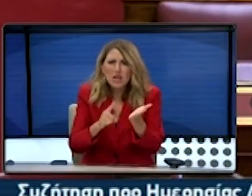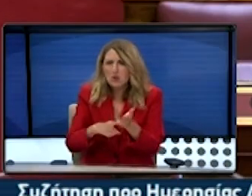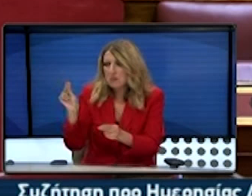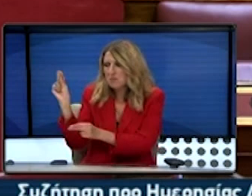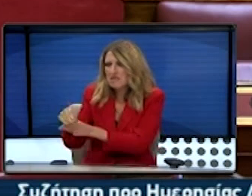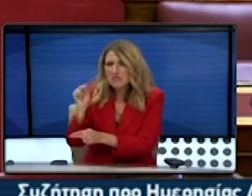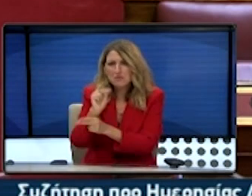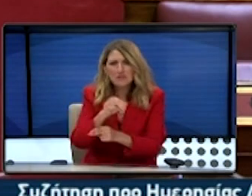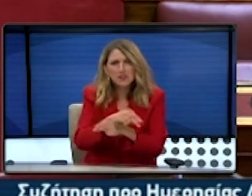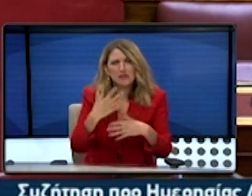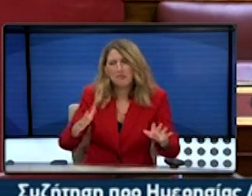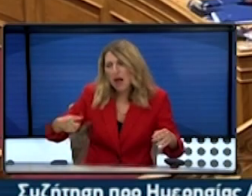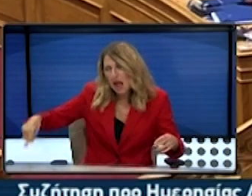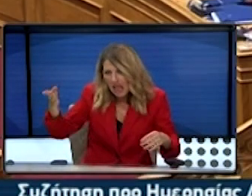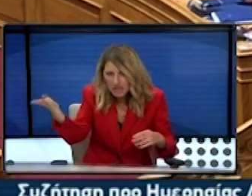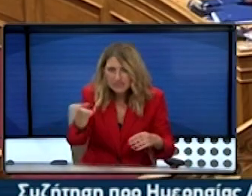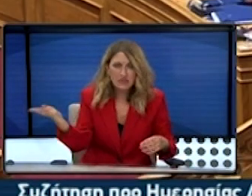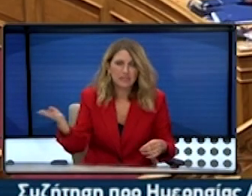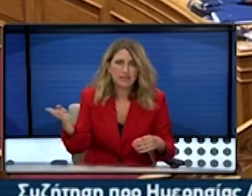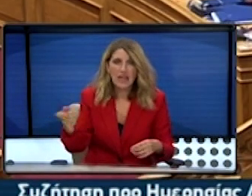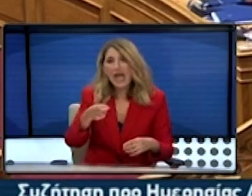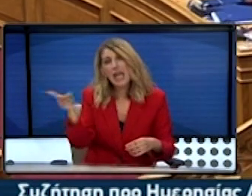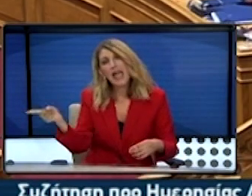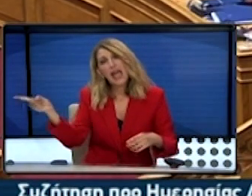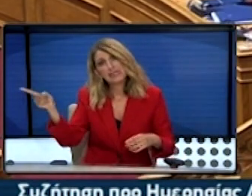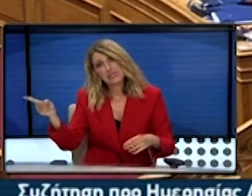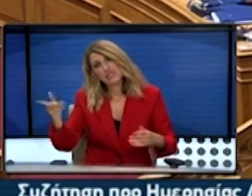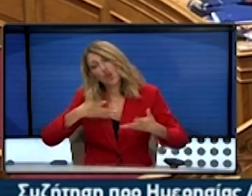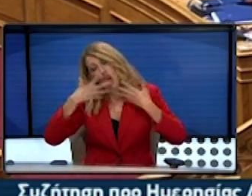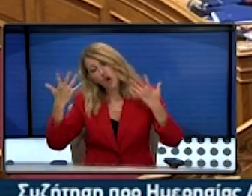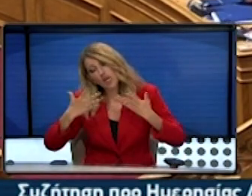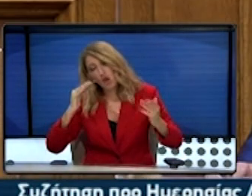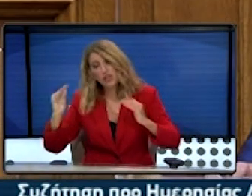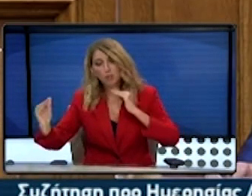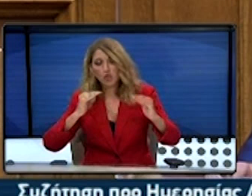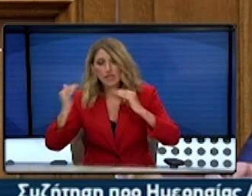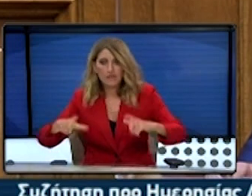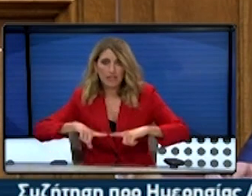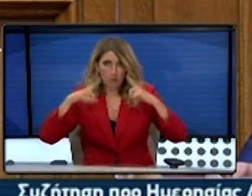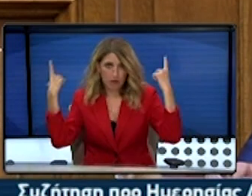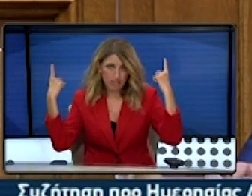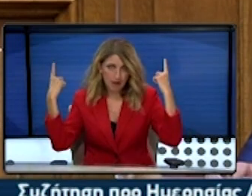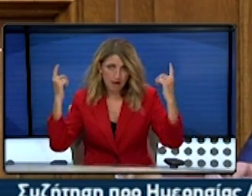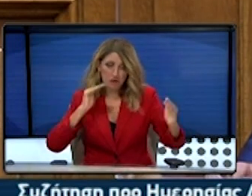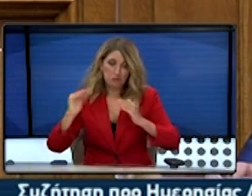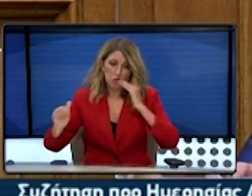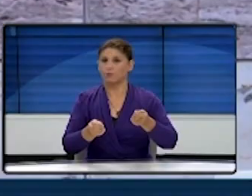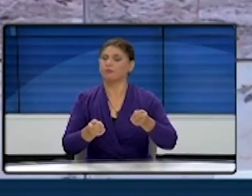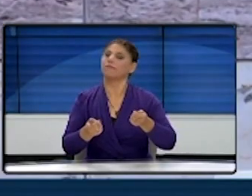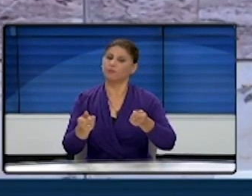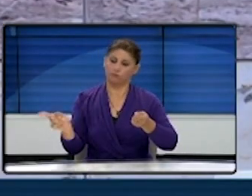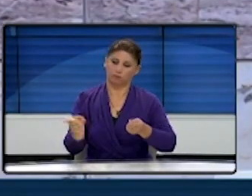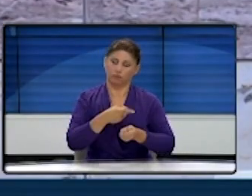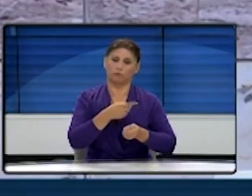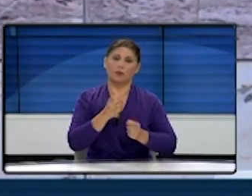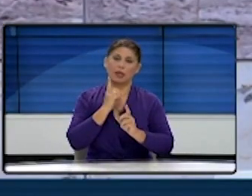Ηνωμένες Πολιτείες που προέβλεπαν ένα κύμα για τον κύριο Τραμπ και τελικά επικράτησαν οι δημοκρατικοί στο Κογκρέσο.